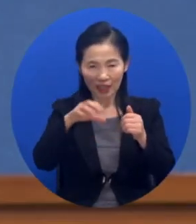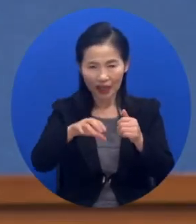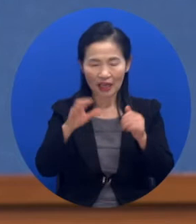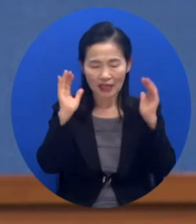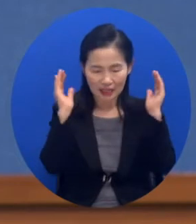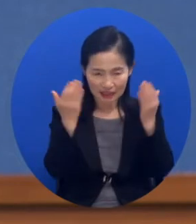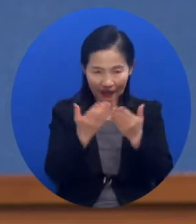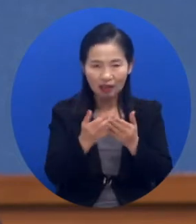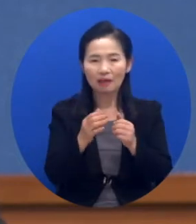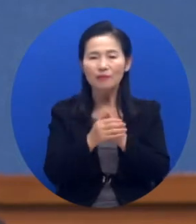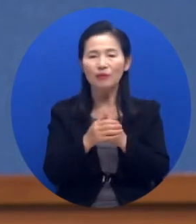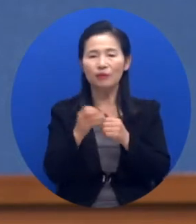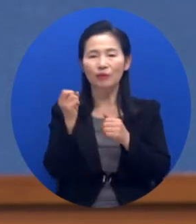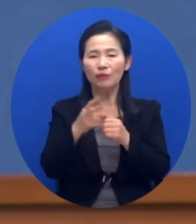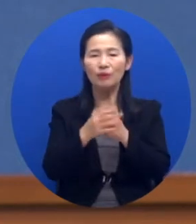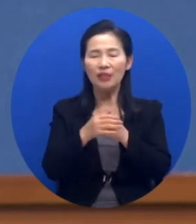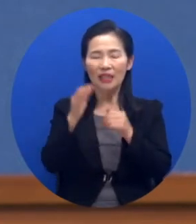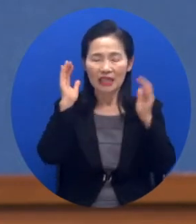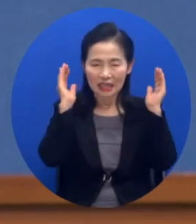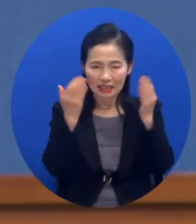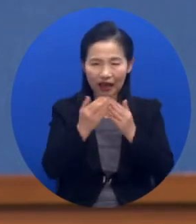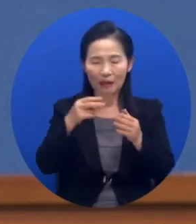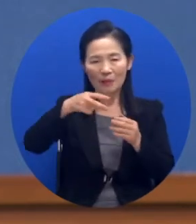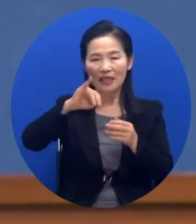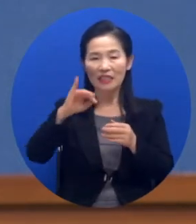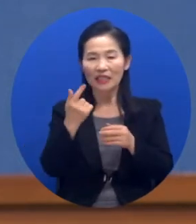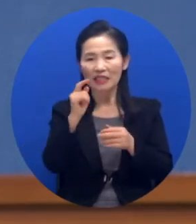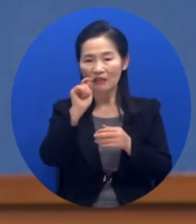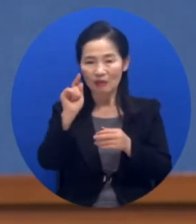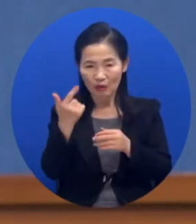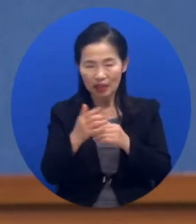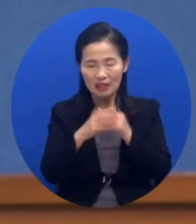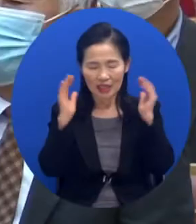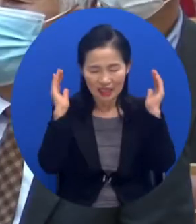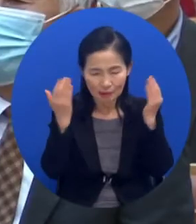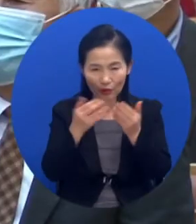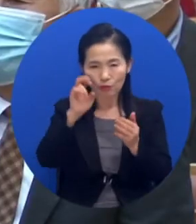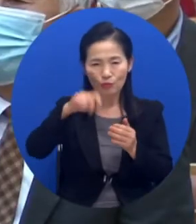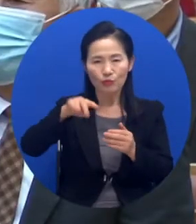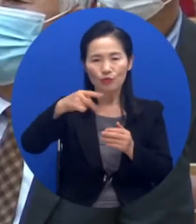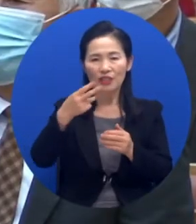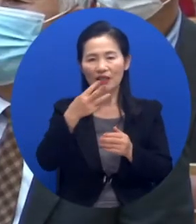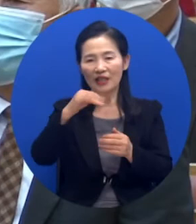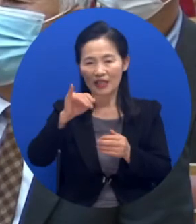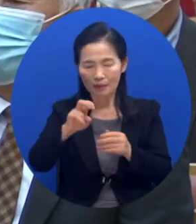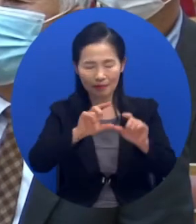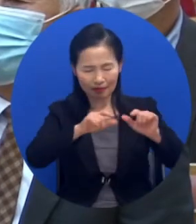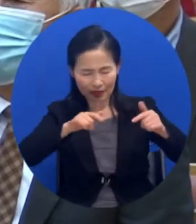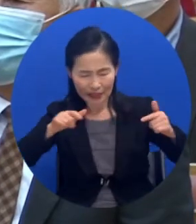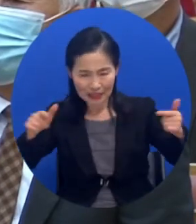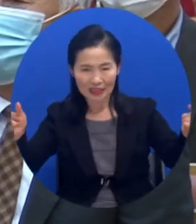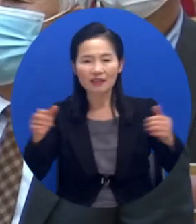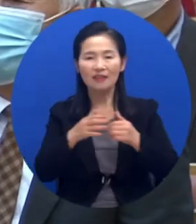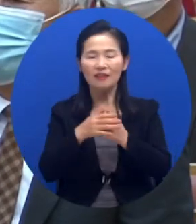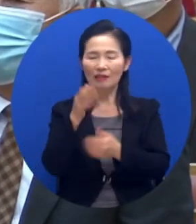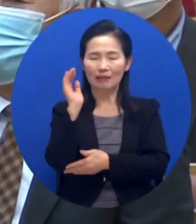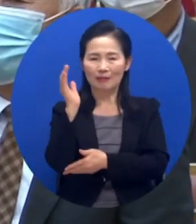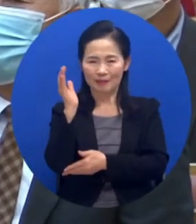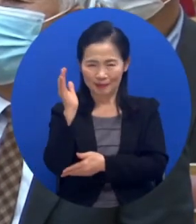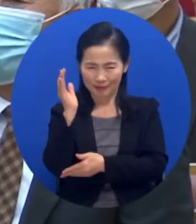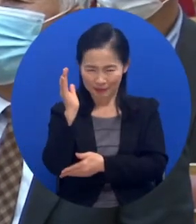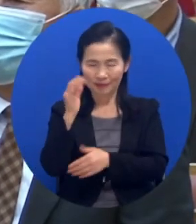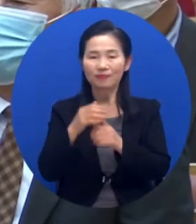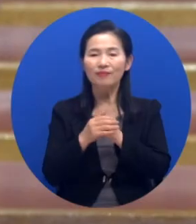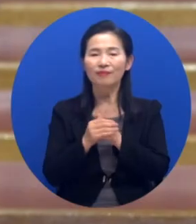성규 이슬람의 신관 이집트 무슬림 세 개 관 을 주제로 소윤 정교수 노 규 석 목사 최 용 조 교수의